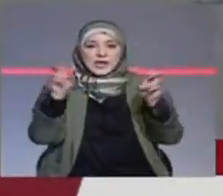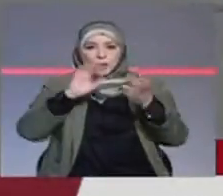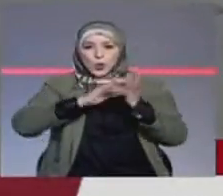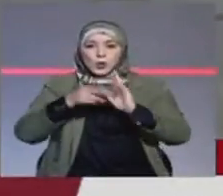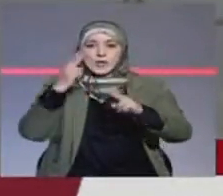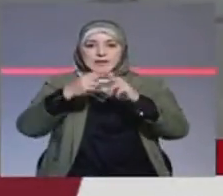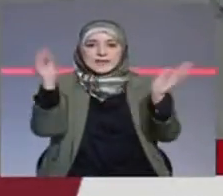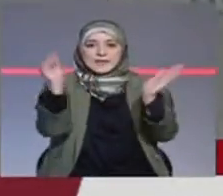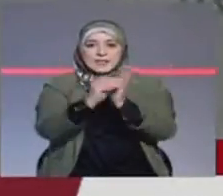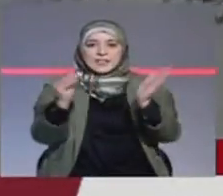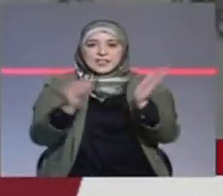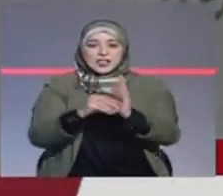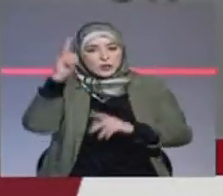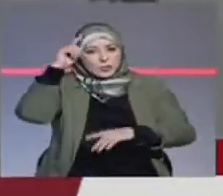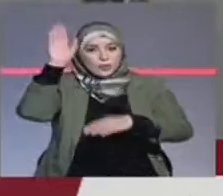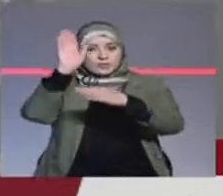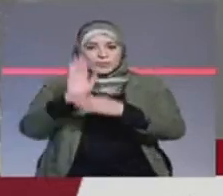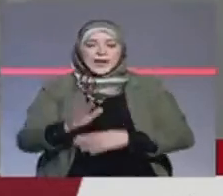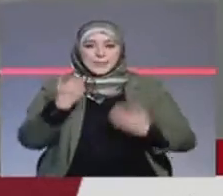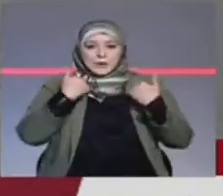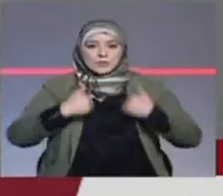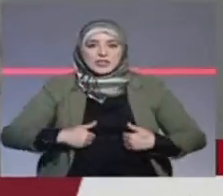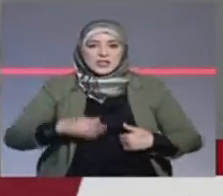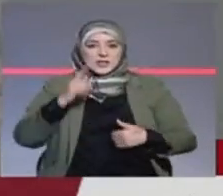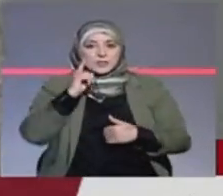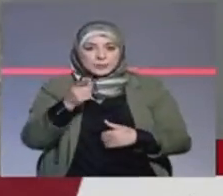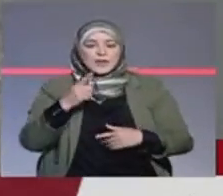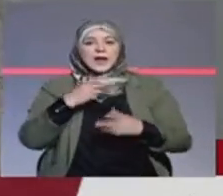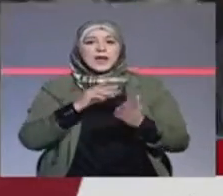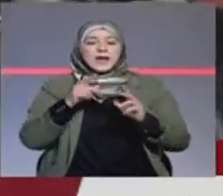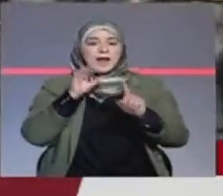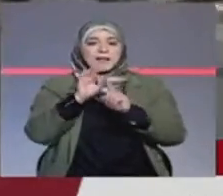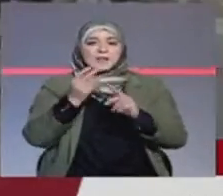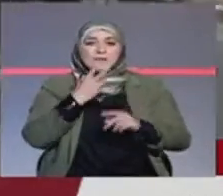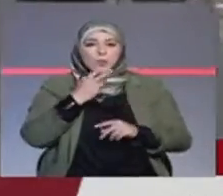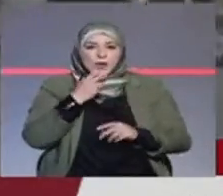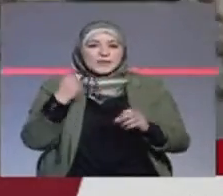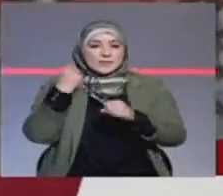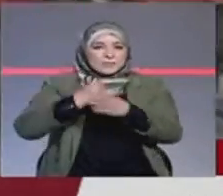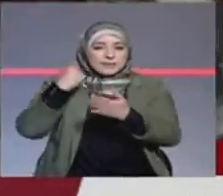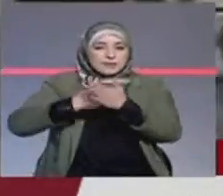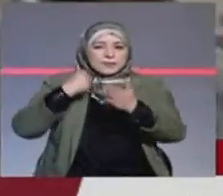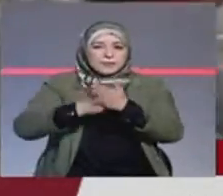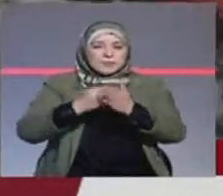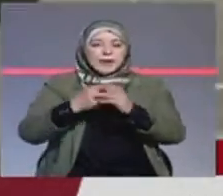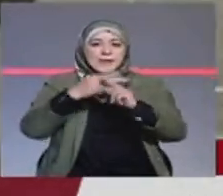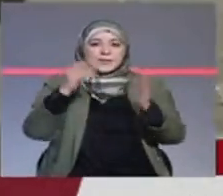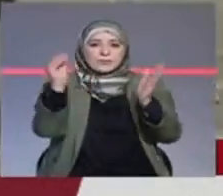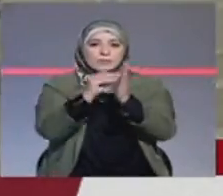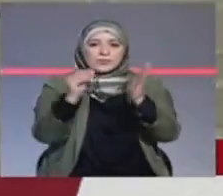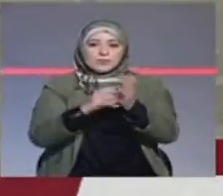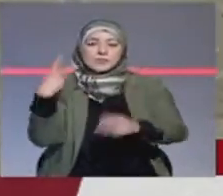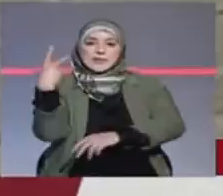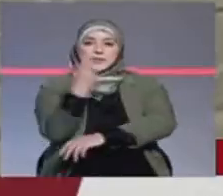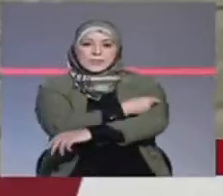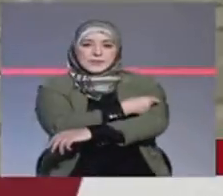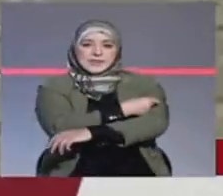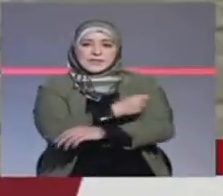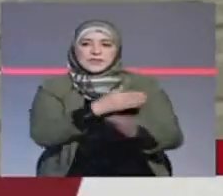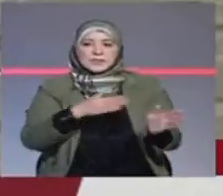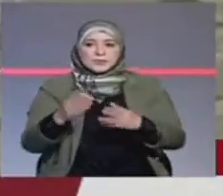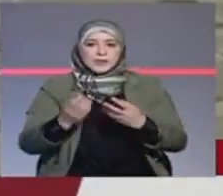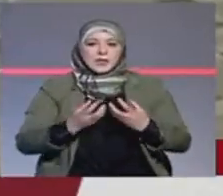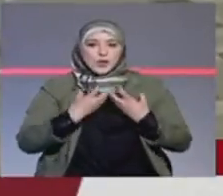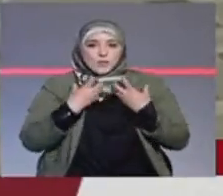كلنا نسجل نمنع، غايتها حث المواطنين على التسجيل بمنظومة التلقيح إيفاكس.